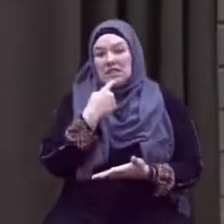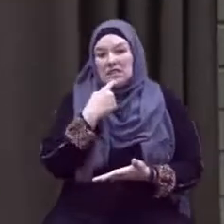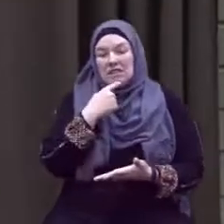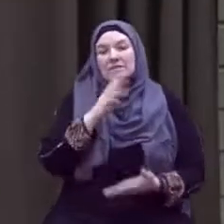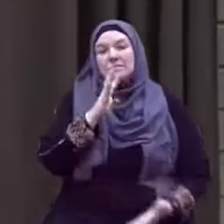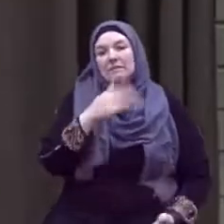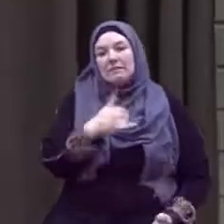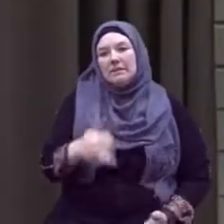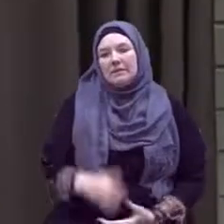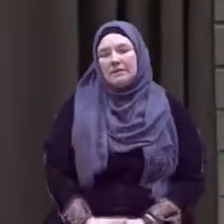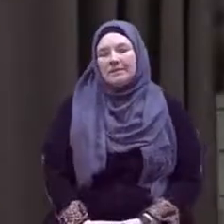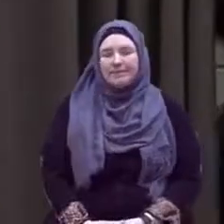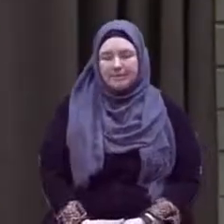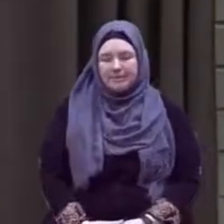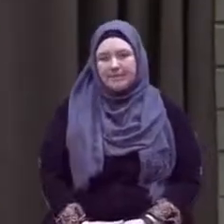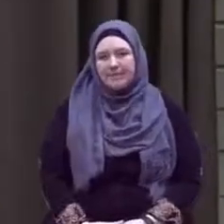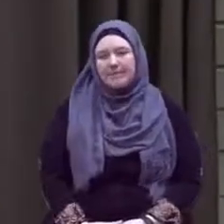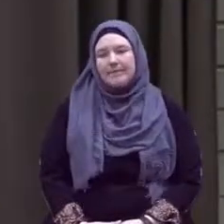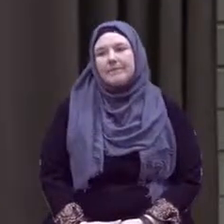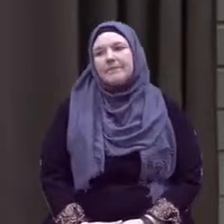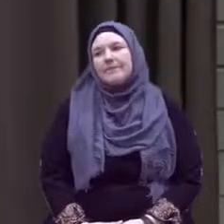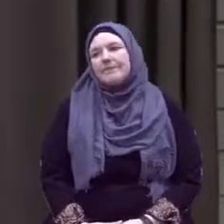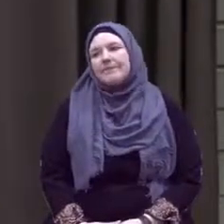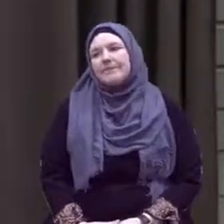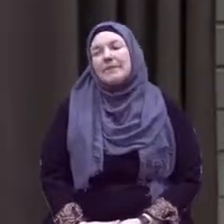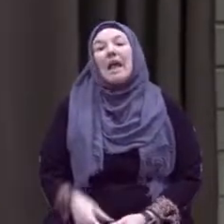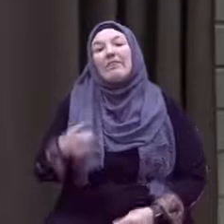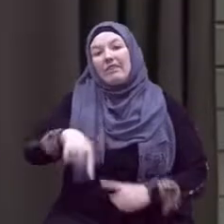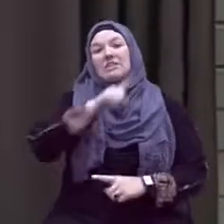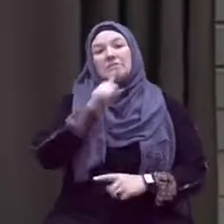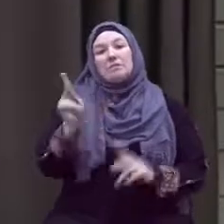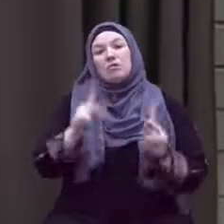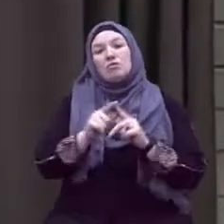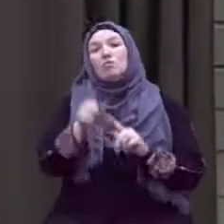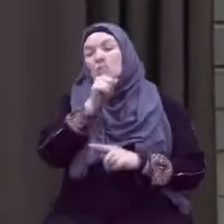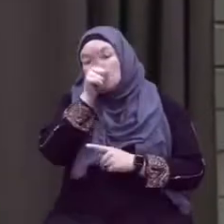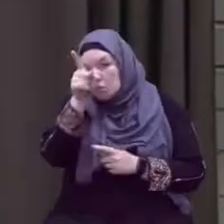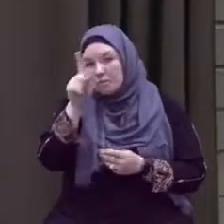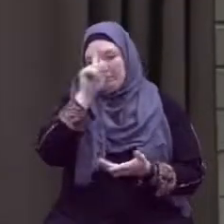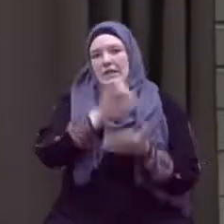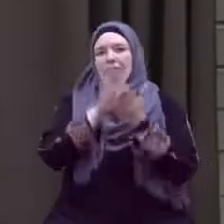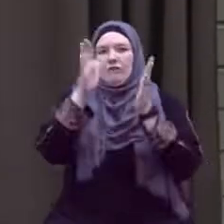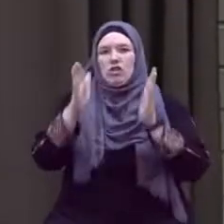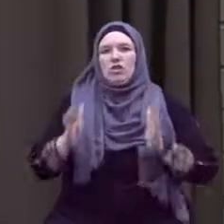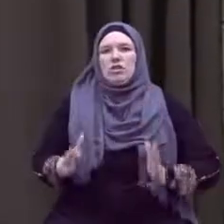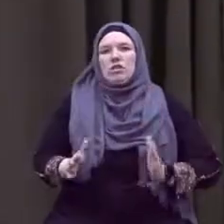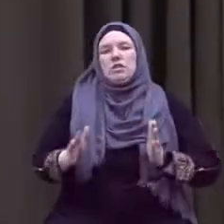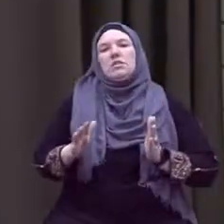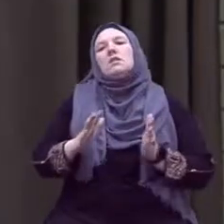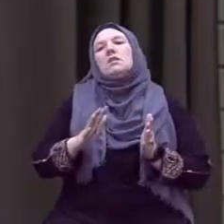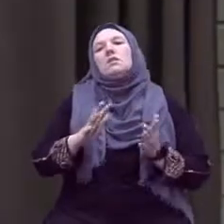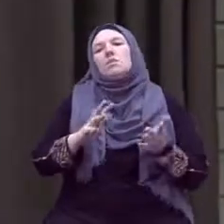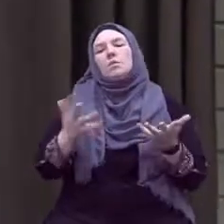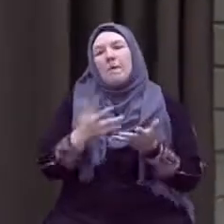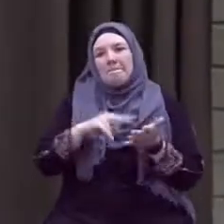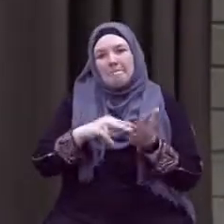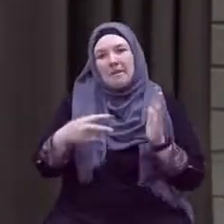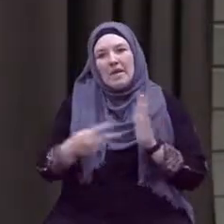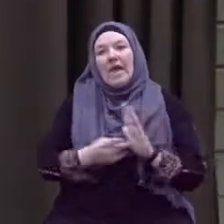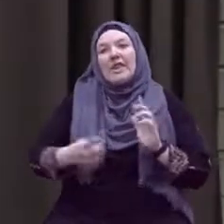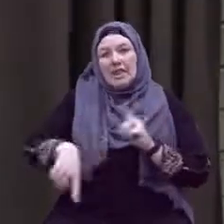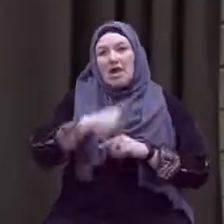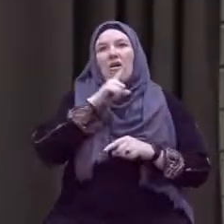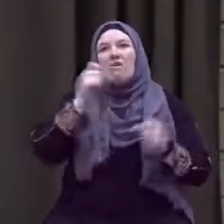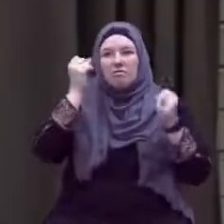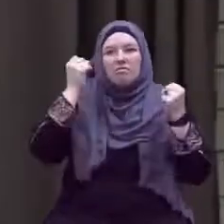هُمُ الْمُؤْمِنُونَ حَقَّ. These are the true believers. حَقَّ, which means there are